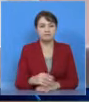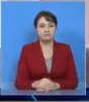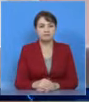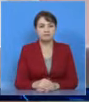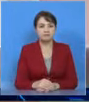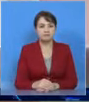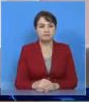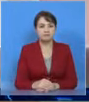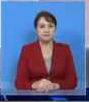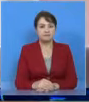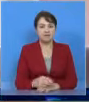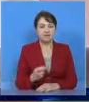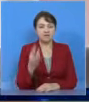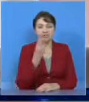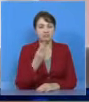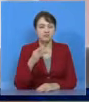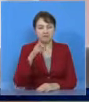92-нің шілденің аяғы.